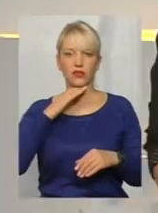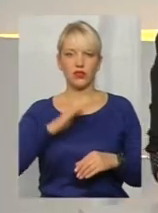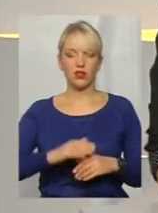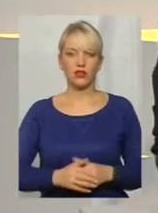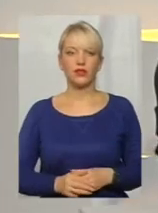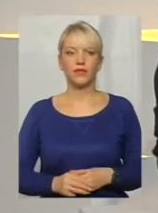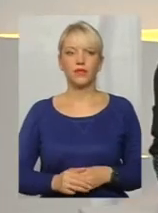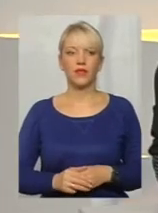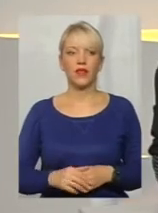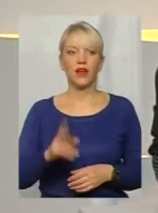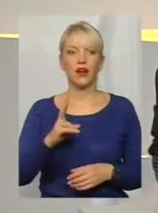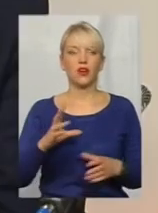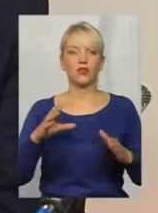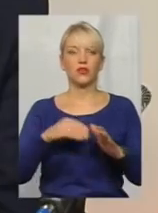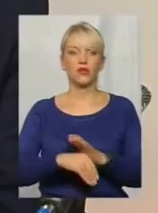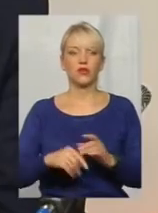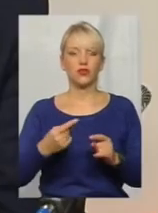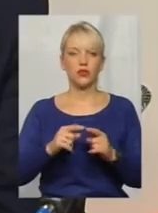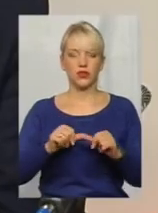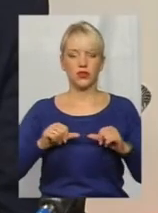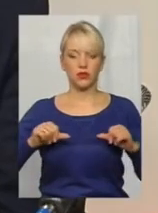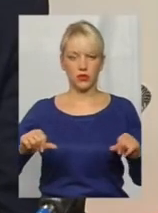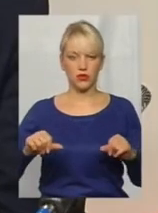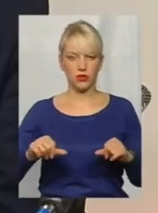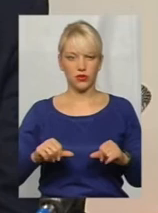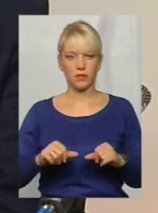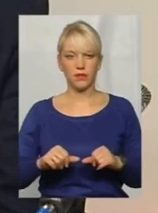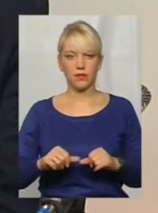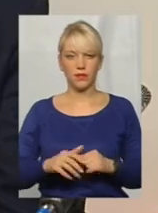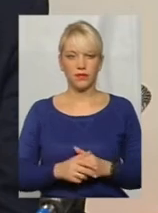входив до складу комісії? До складу